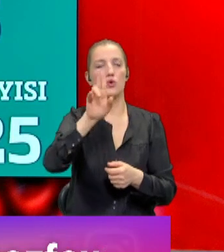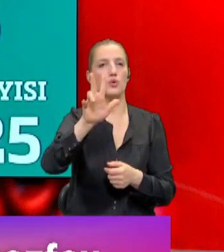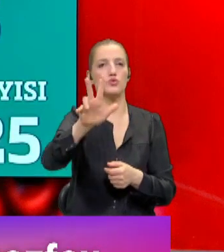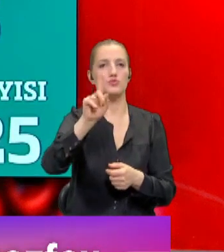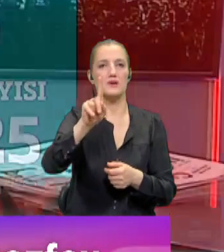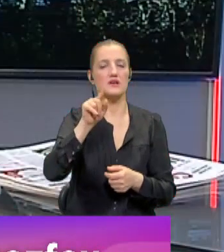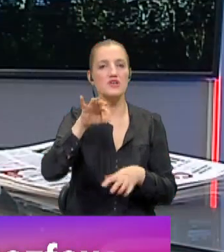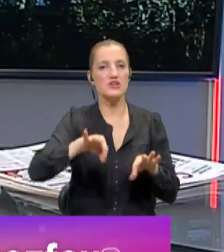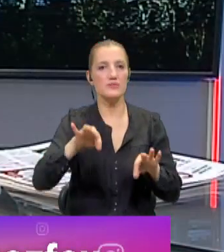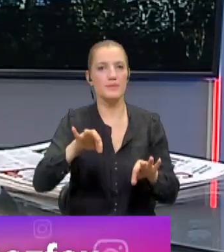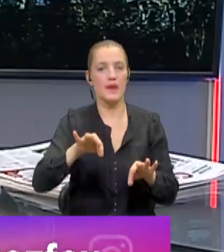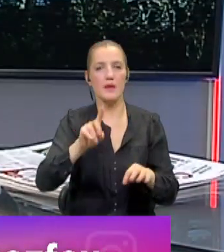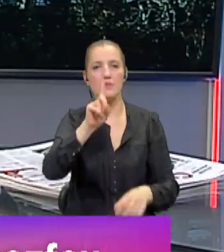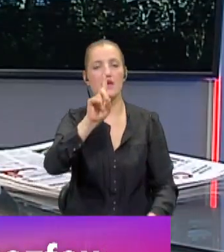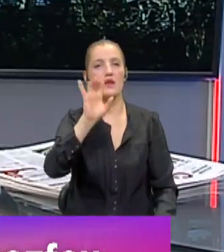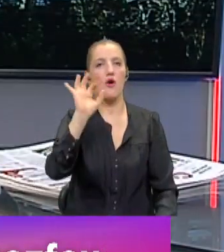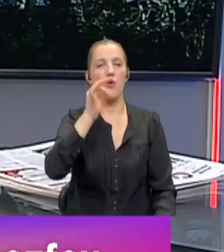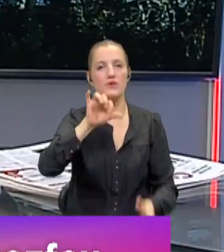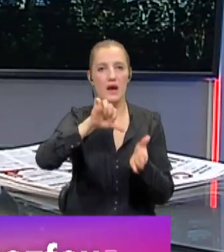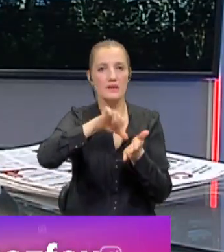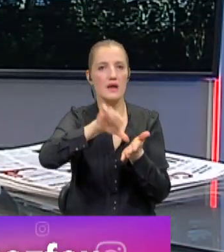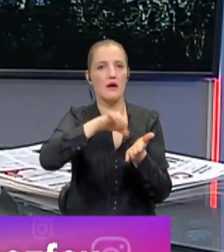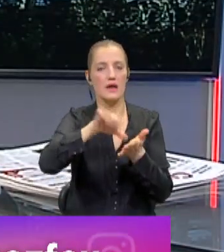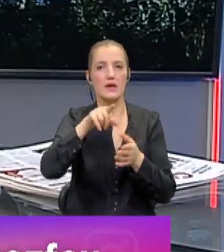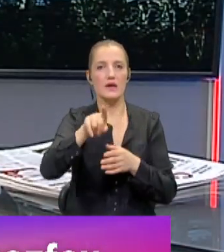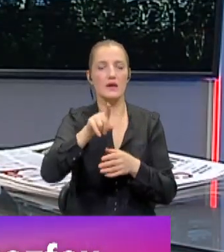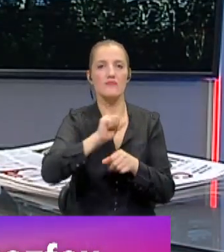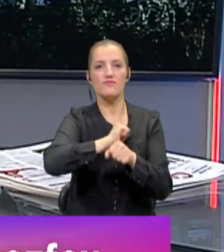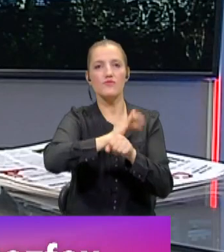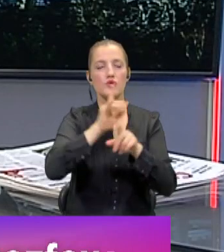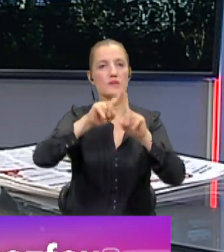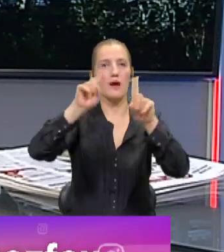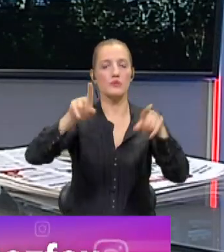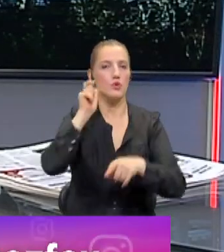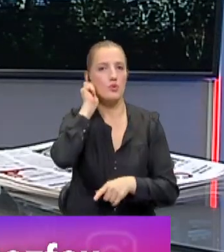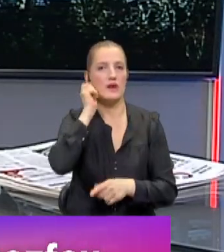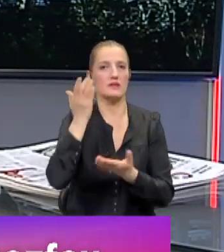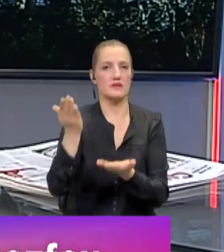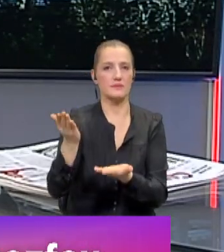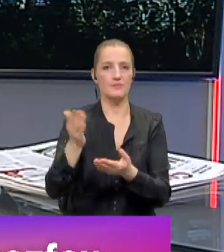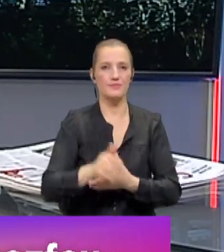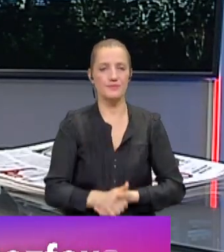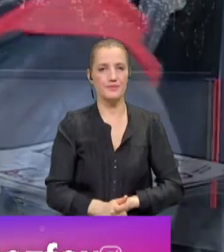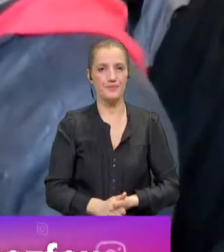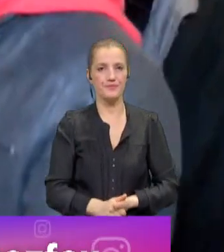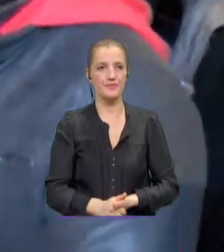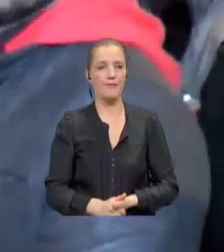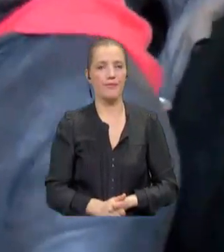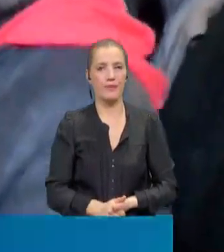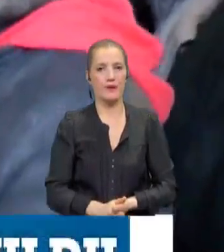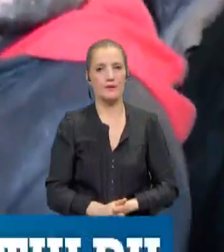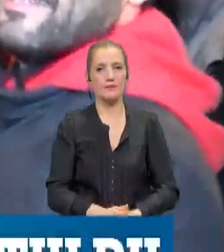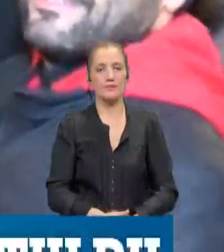Şimdi hemen bir Ocak tarihinin coronavirüs tablosu ve uyarılır Allah